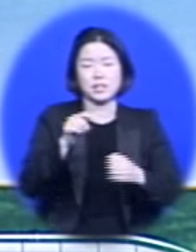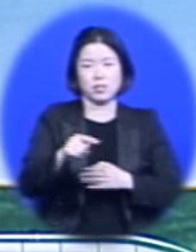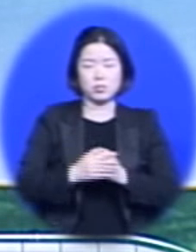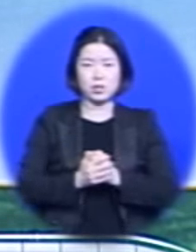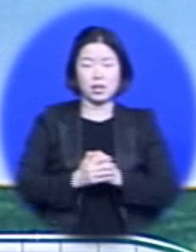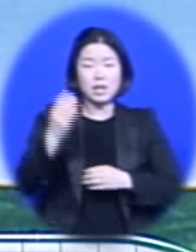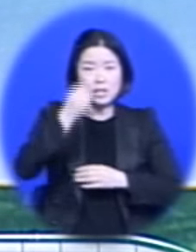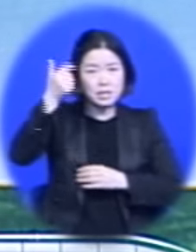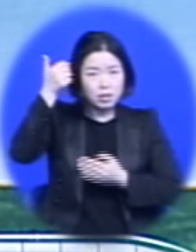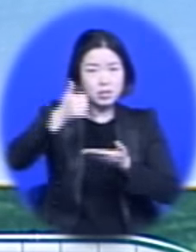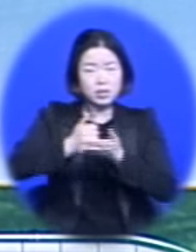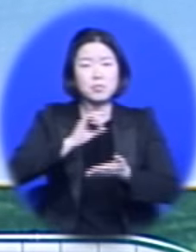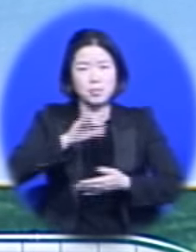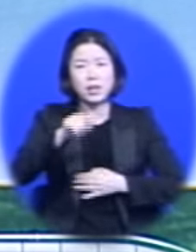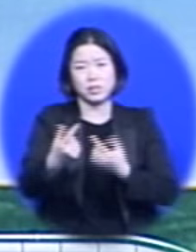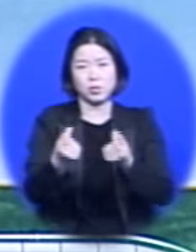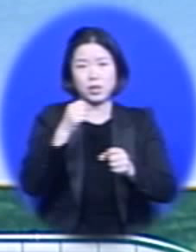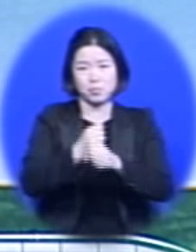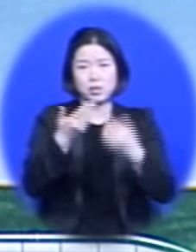성령께서만 그렇게 하실 수 있는 거니까.